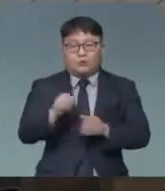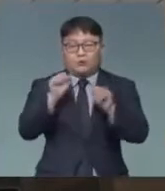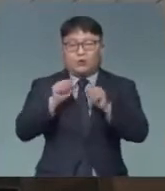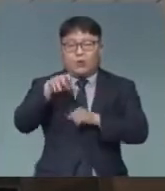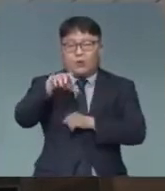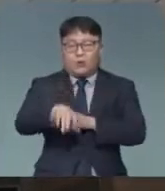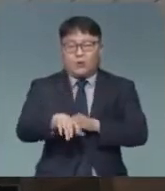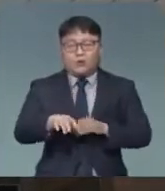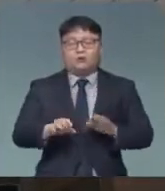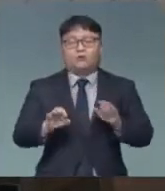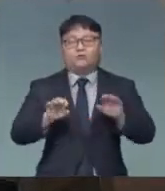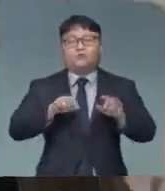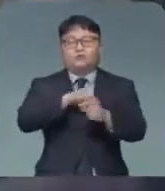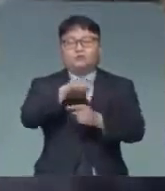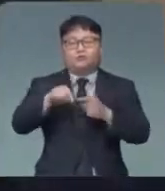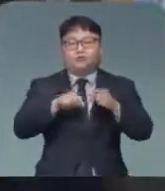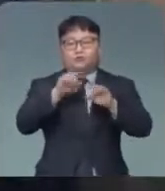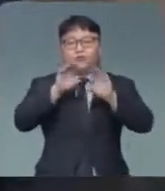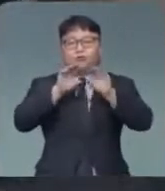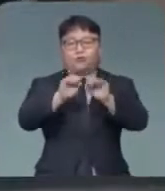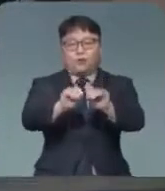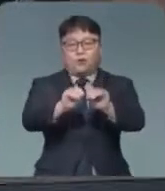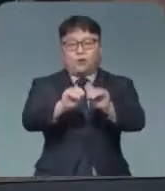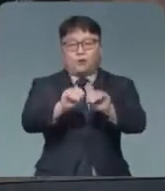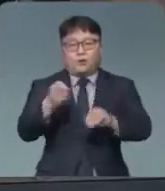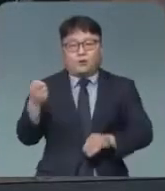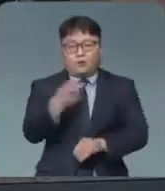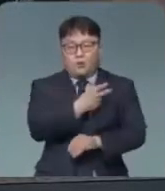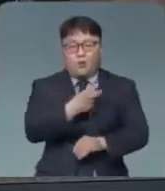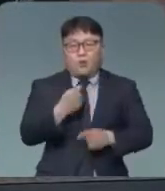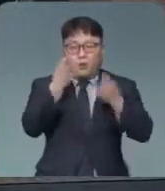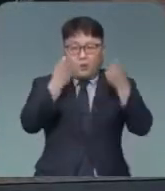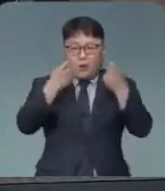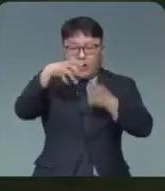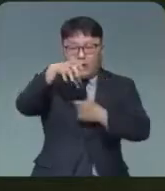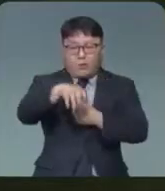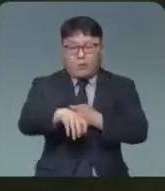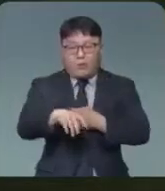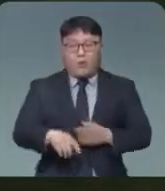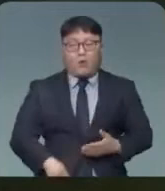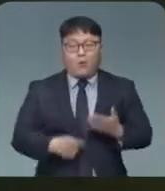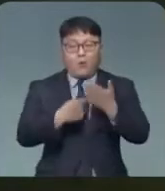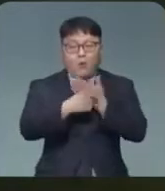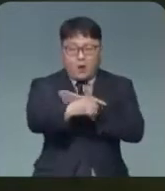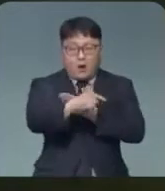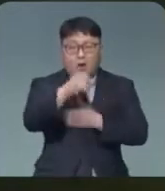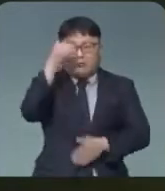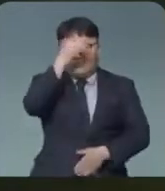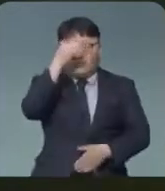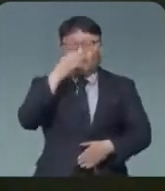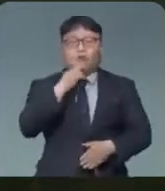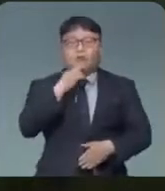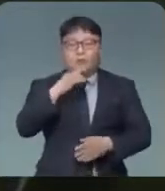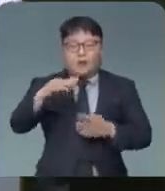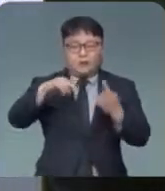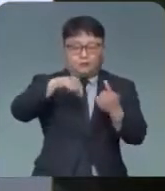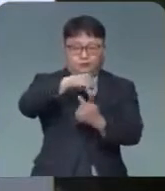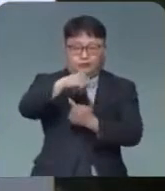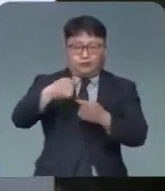등이 잠정 운영을 중단했습니다. 또 오죽헌 등 관광시설도 실외 관람시설만